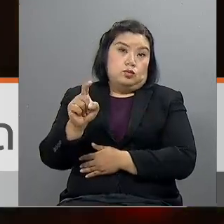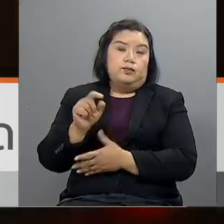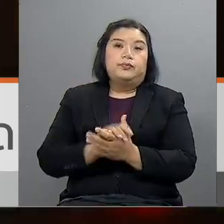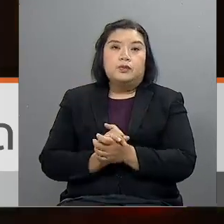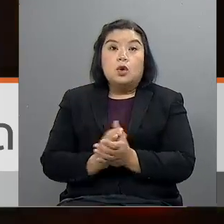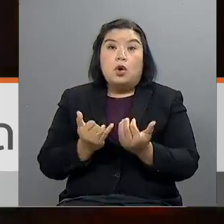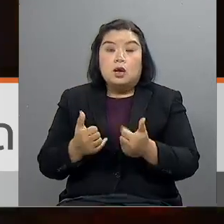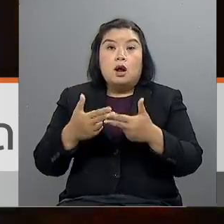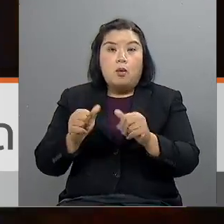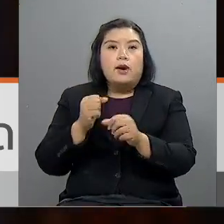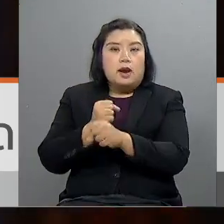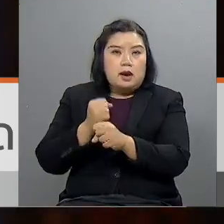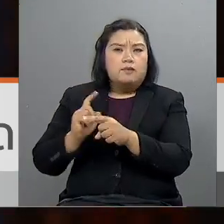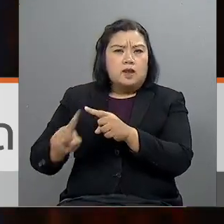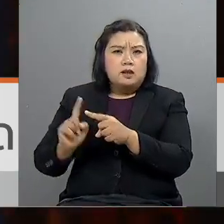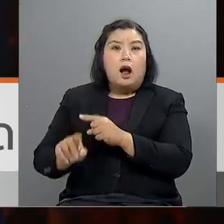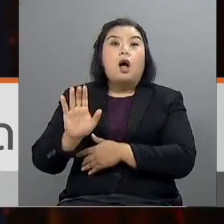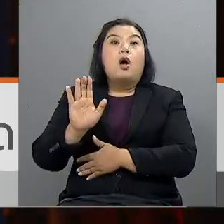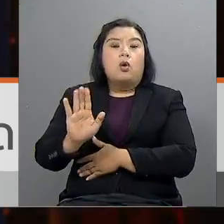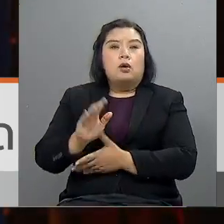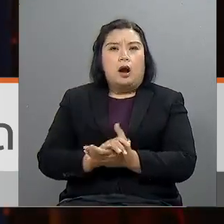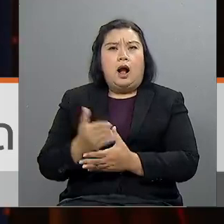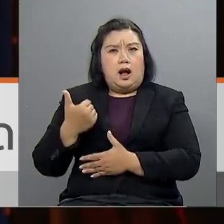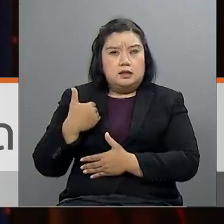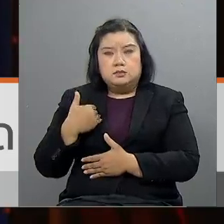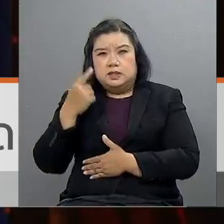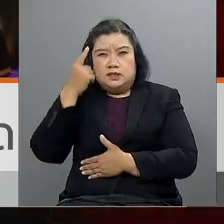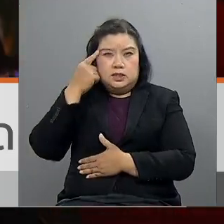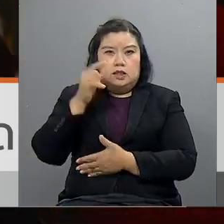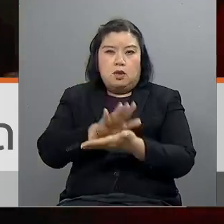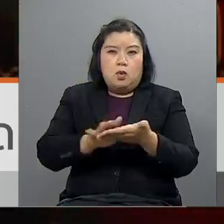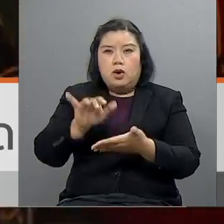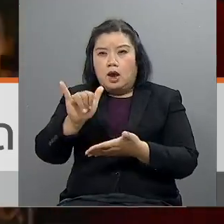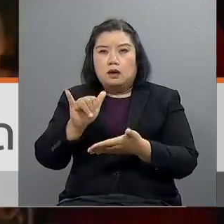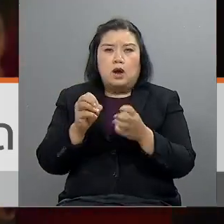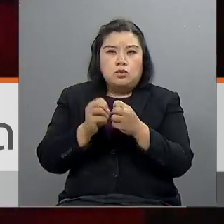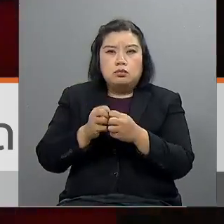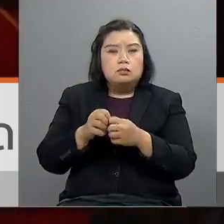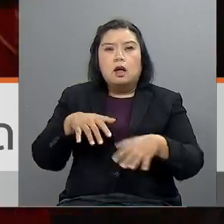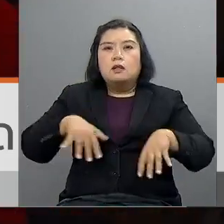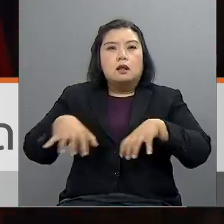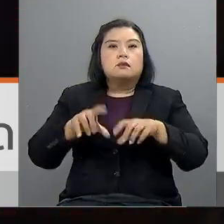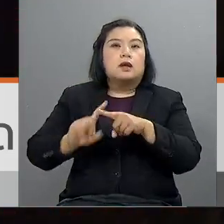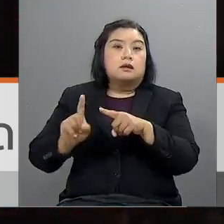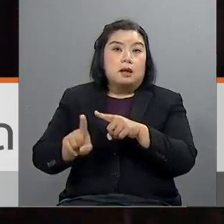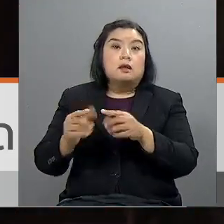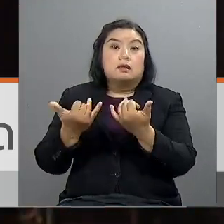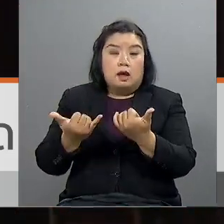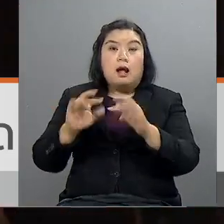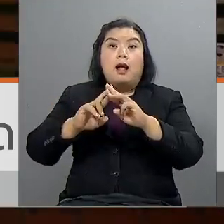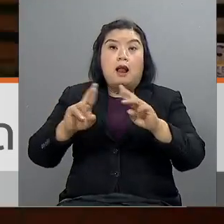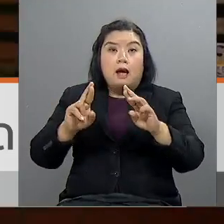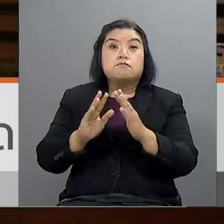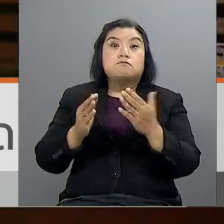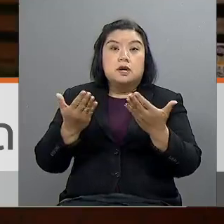กิจการกิจกรรมต่างๆอาจจะมีความลักลั่นในแต่ละพื้นที่แต่ยามว่าการเปิดกิจการและกิจกรรมกับการควบคุม